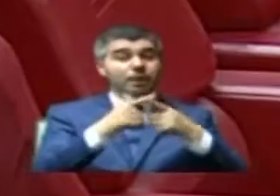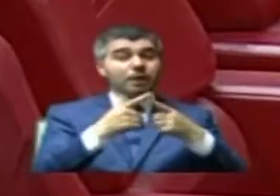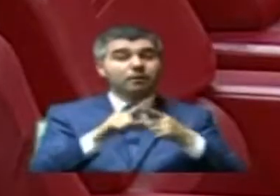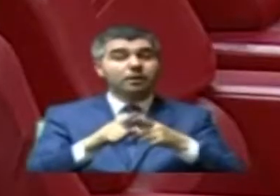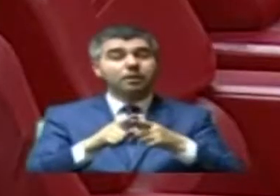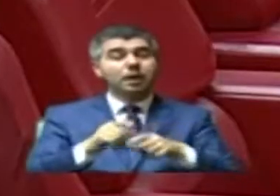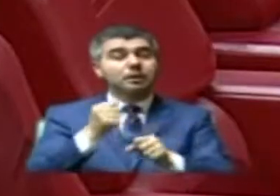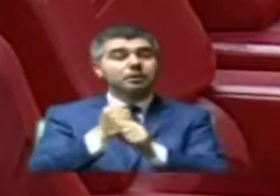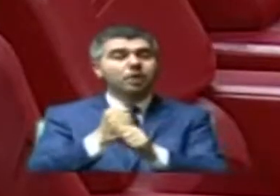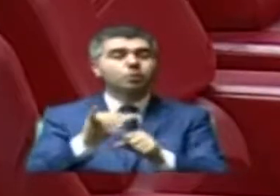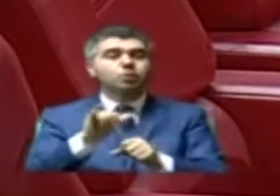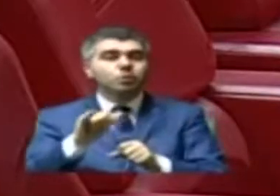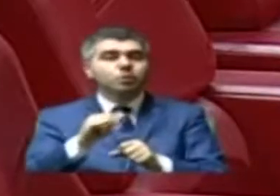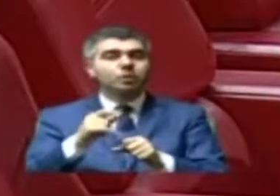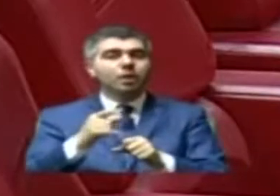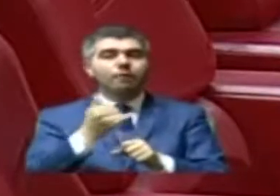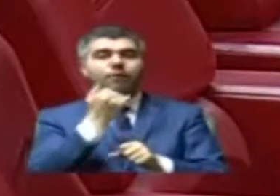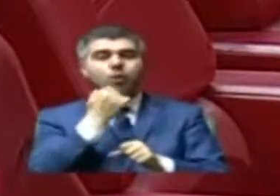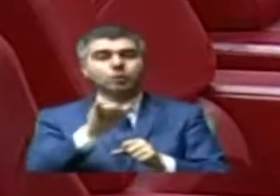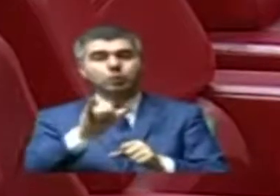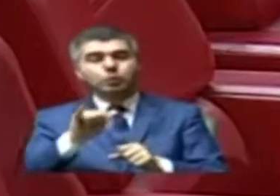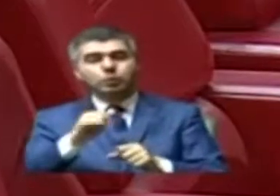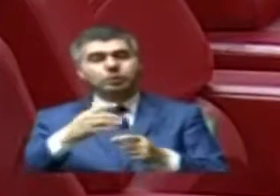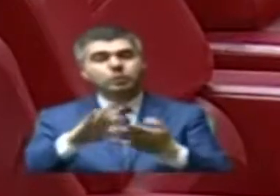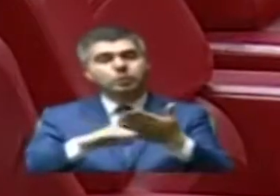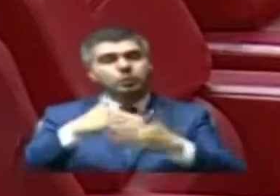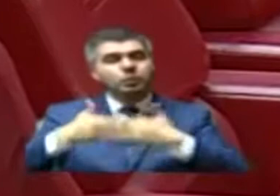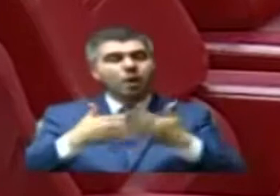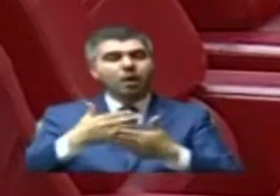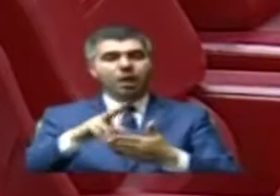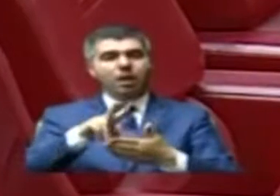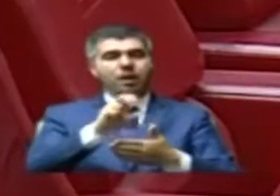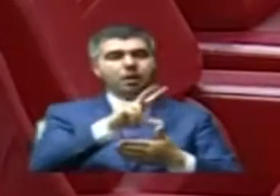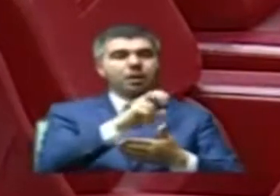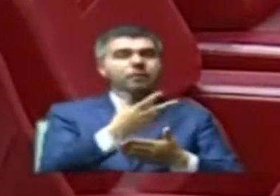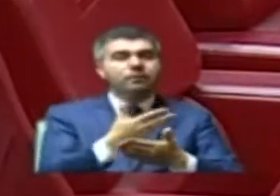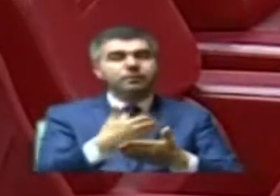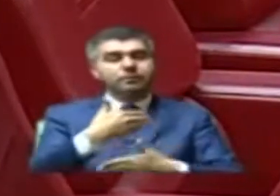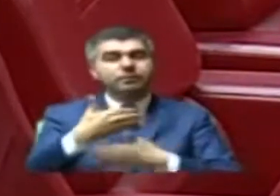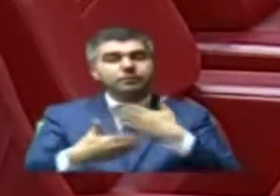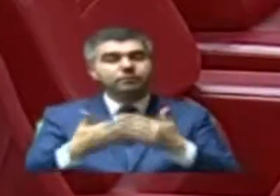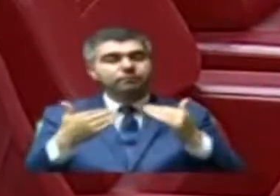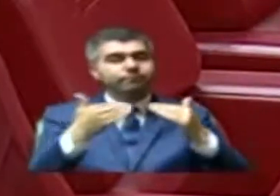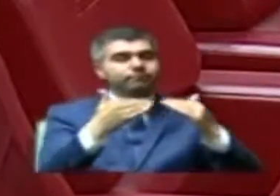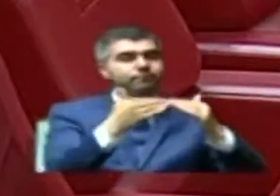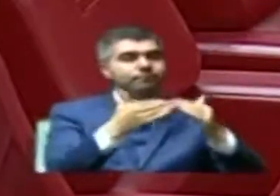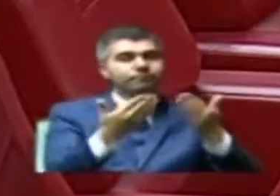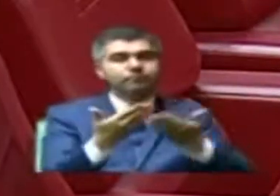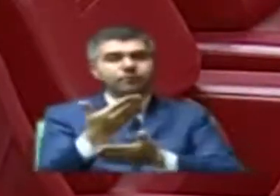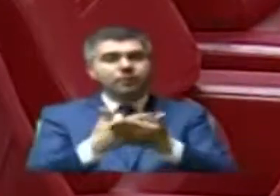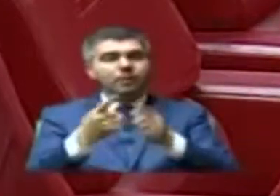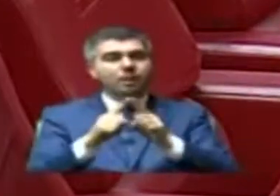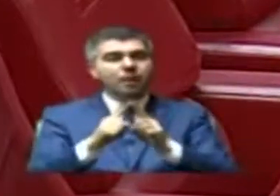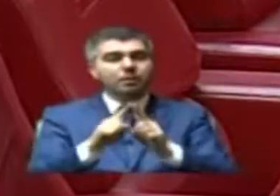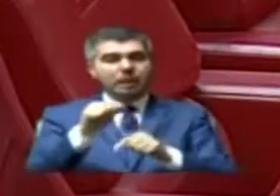لك ها هو فين الخلل. فإذا نحن نتجاوب أولا مع المؤسسات ومع الآليات، وفين ما كاين الخصاص تكون